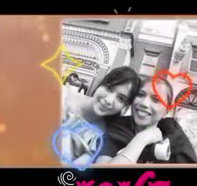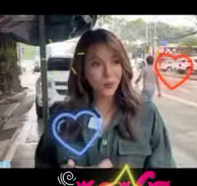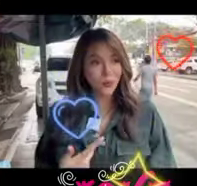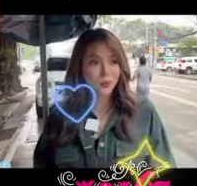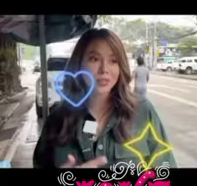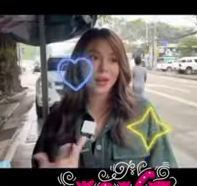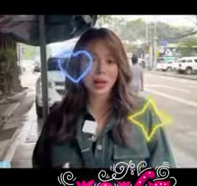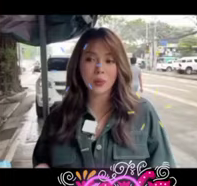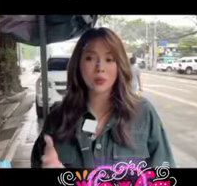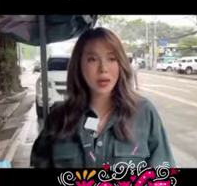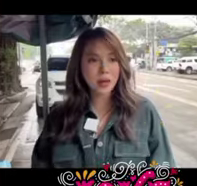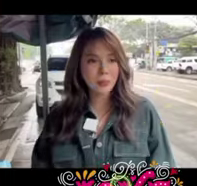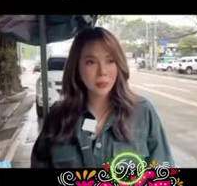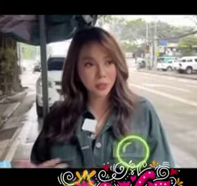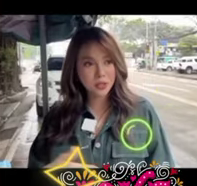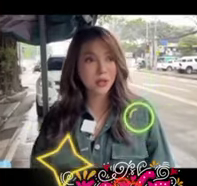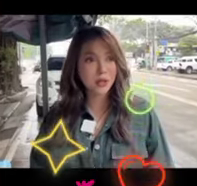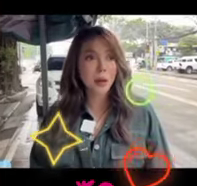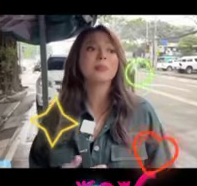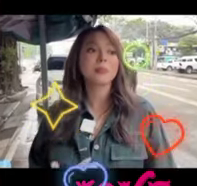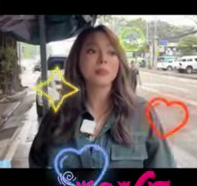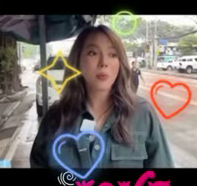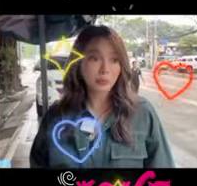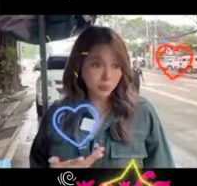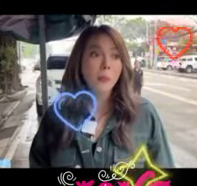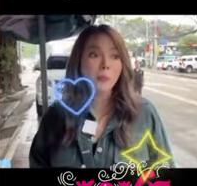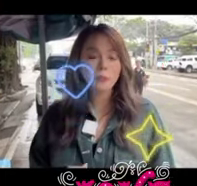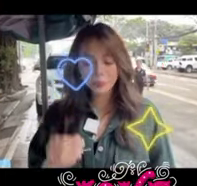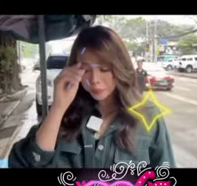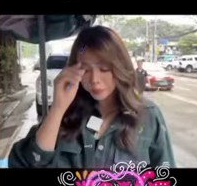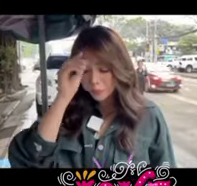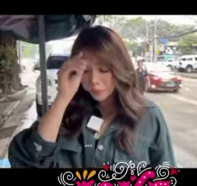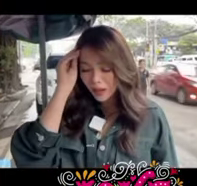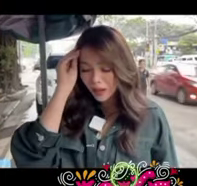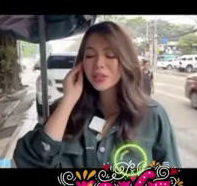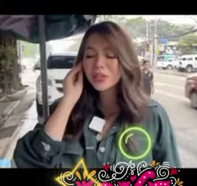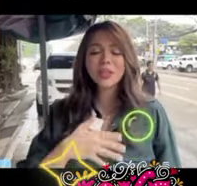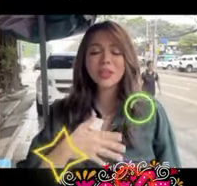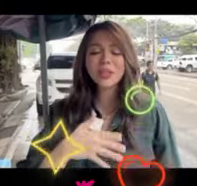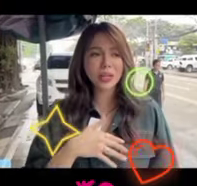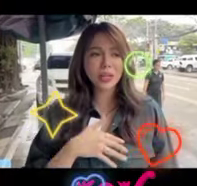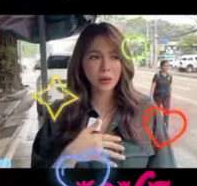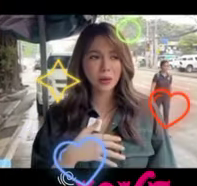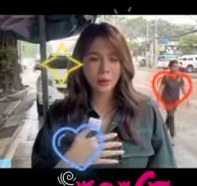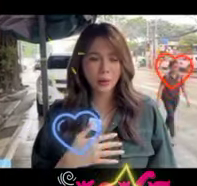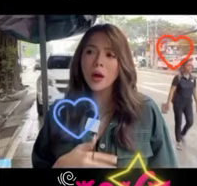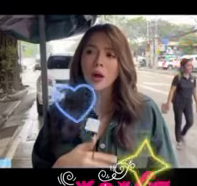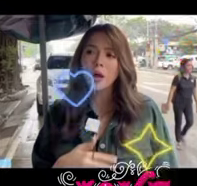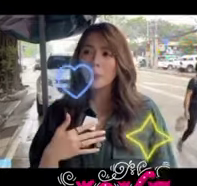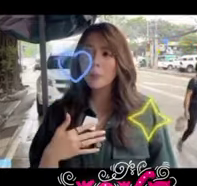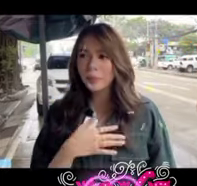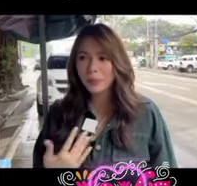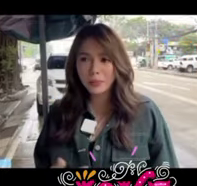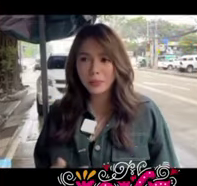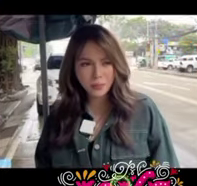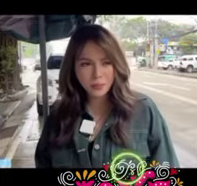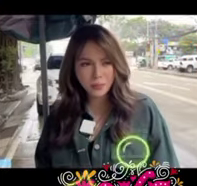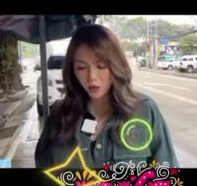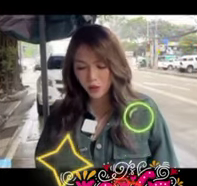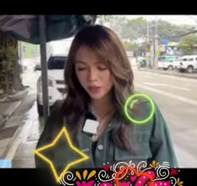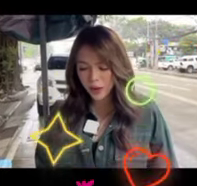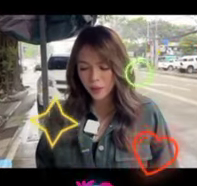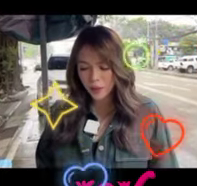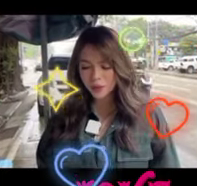-explain ko through sign language para ma-appreciate niya. Family, siya out, oo. Kasi yun din yung naging problem ni mama